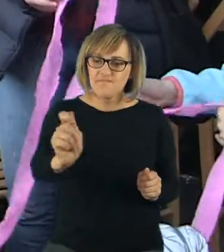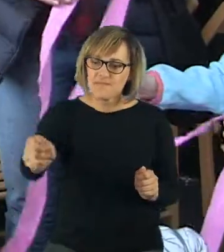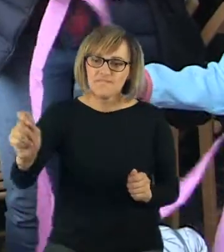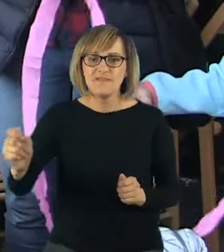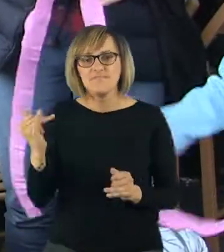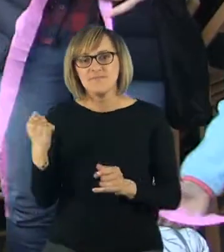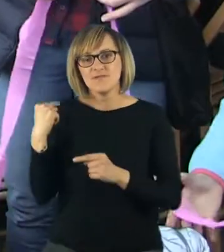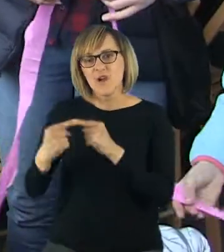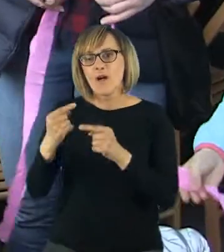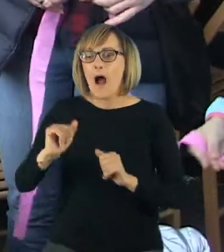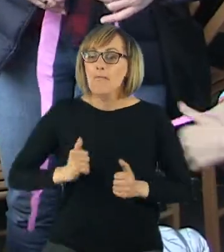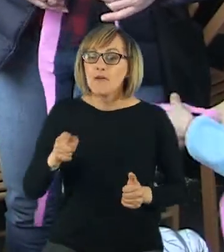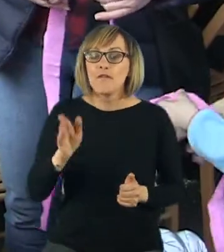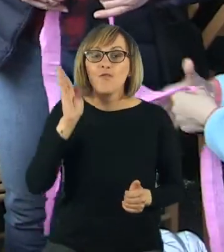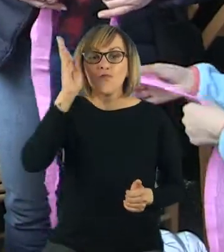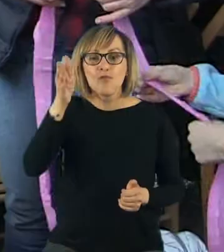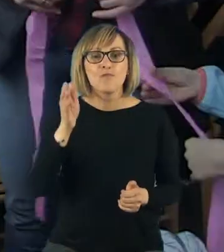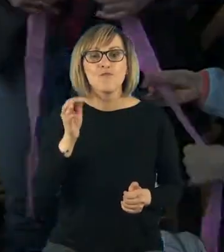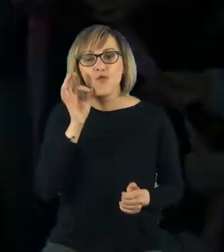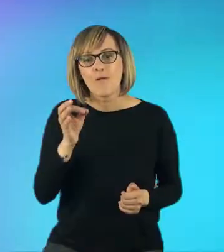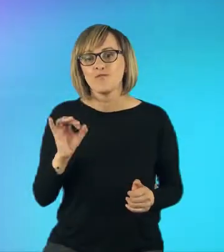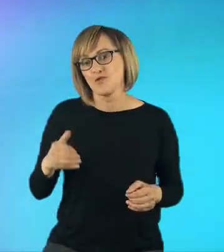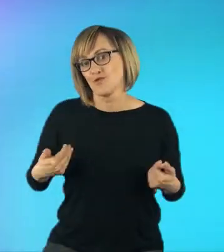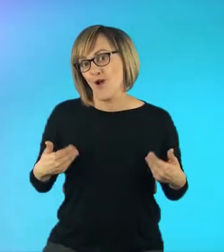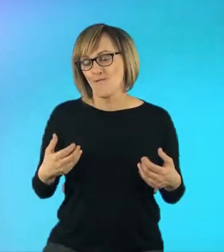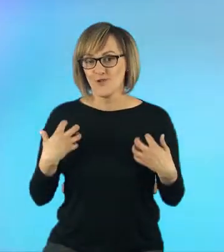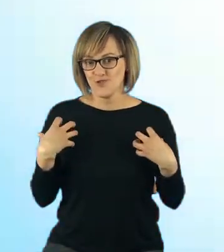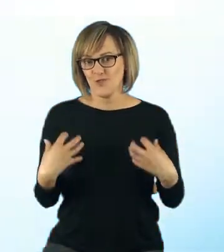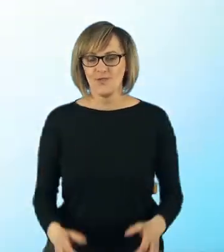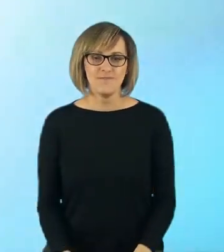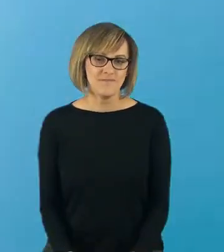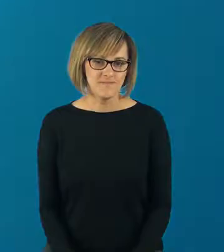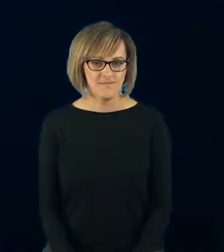palemką, żeby dobrze i zdrowo rosło.